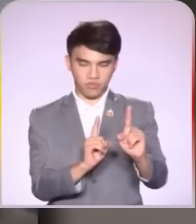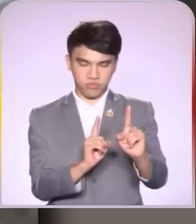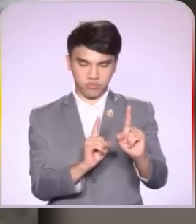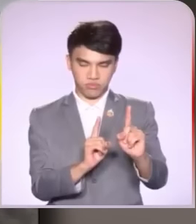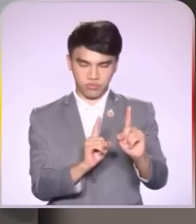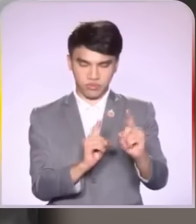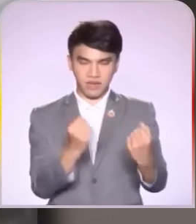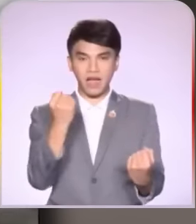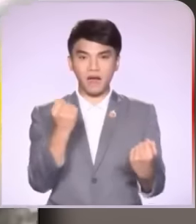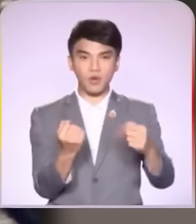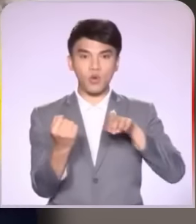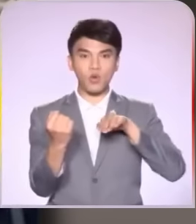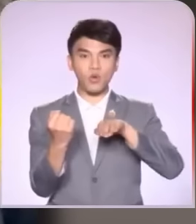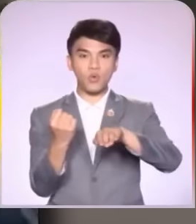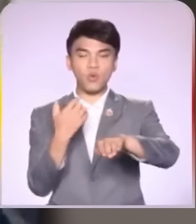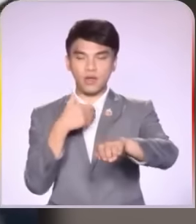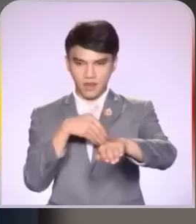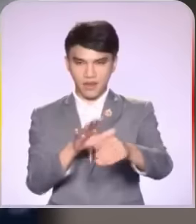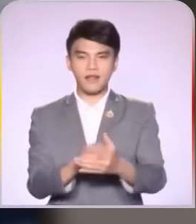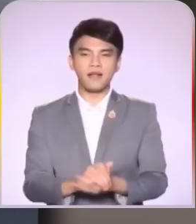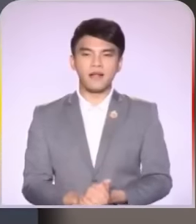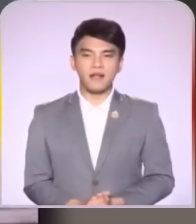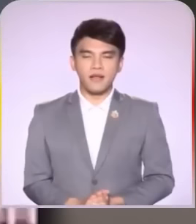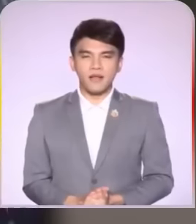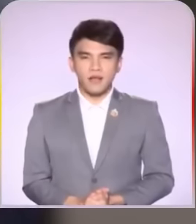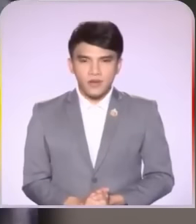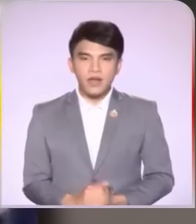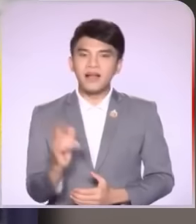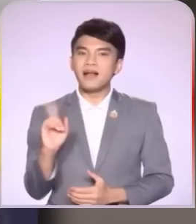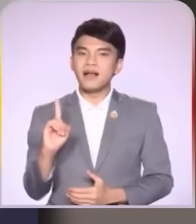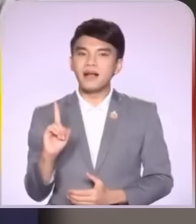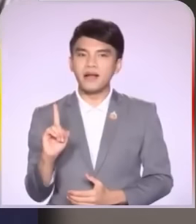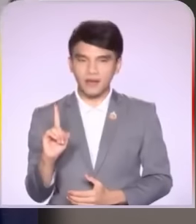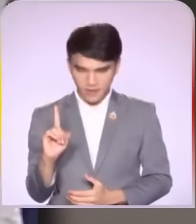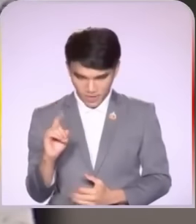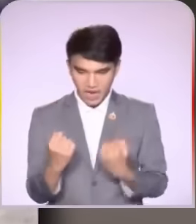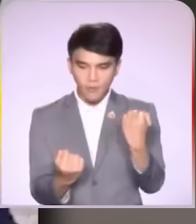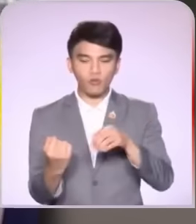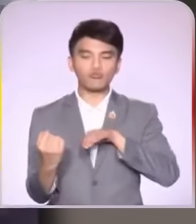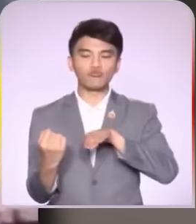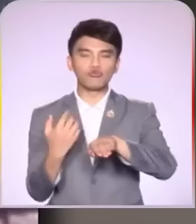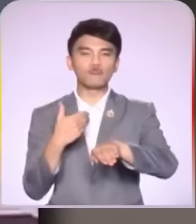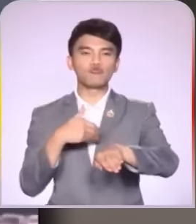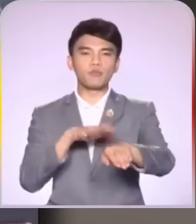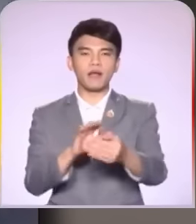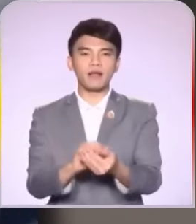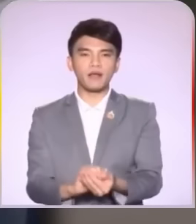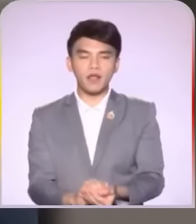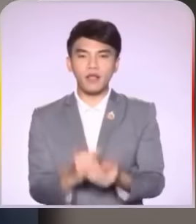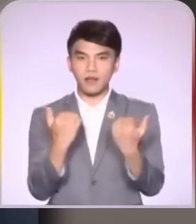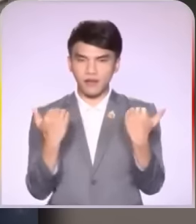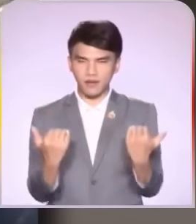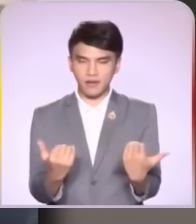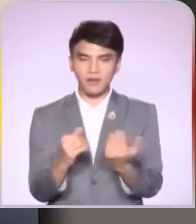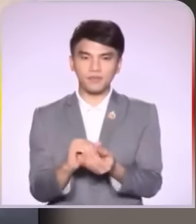ขับแล้วก็ขับรถออกไปจากที่เกิดเหตุค่ะและนายธนพลหลบหนีไปค่ะ ความคืบหน้าวันนี้นะ